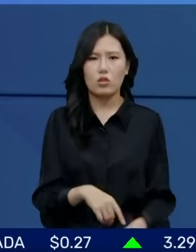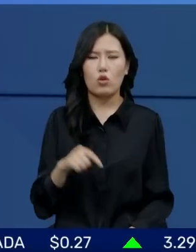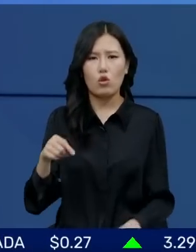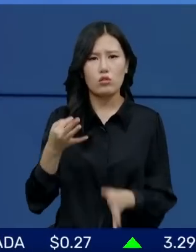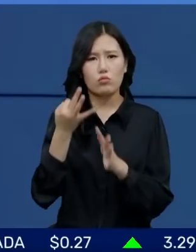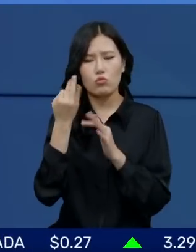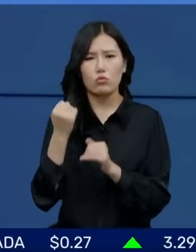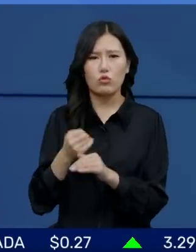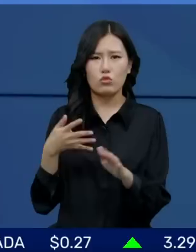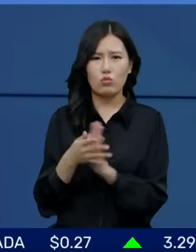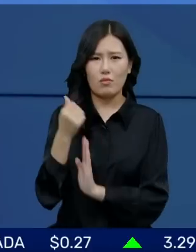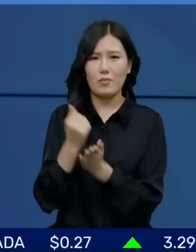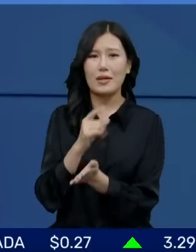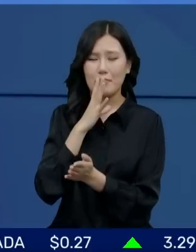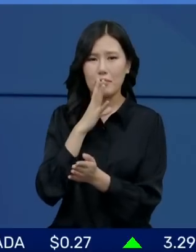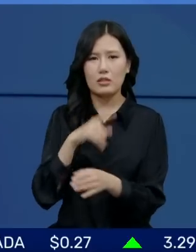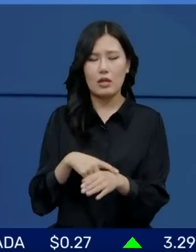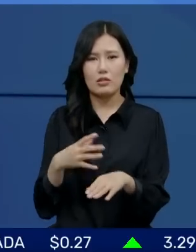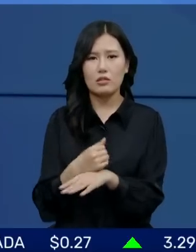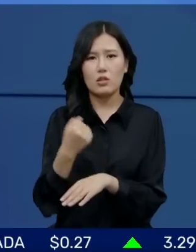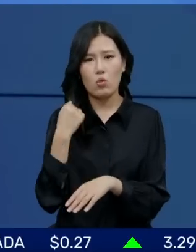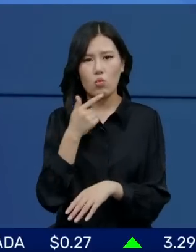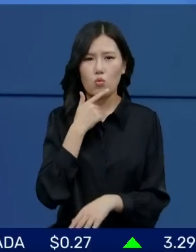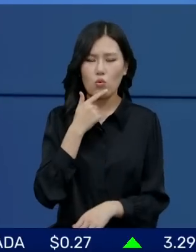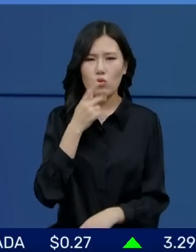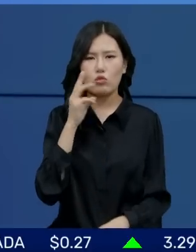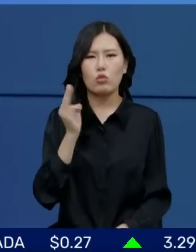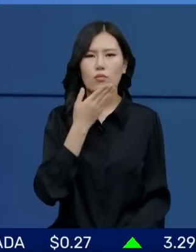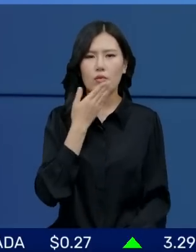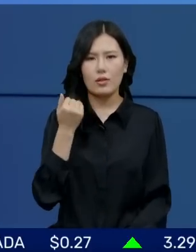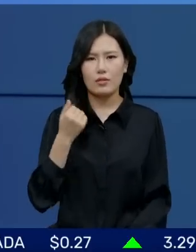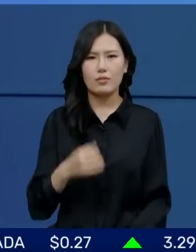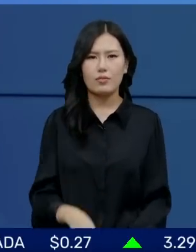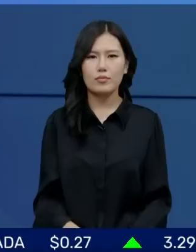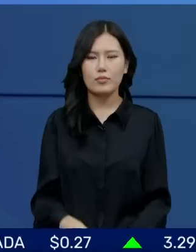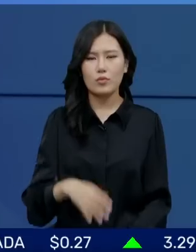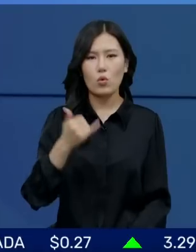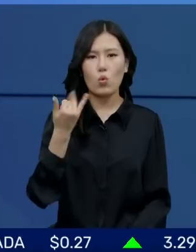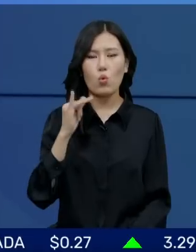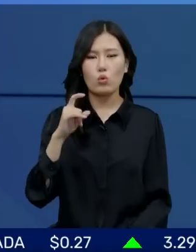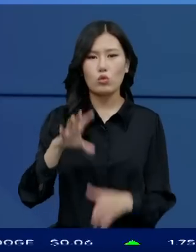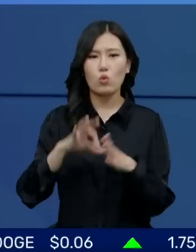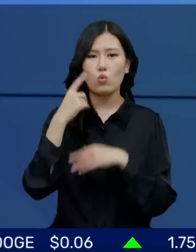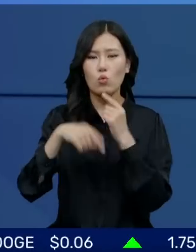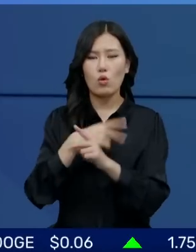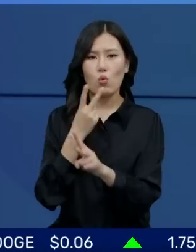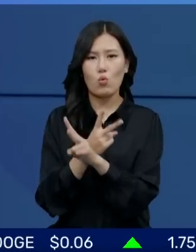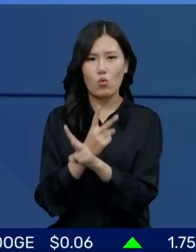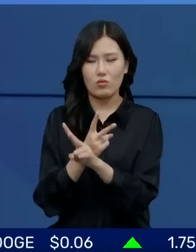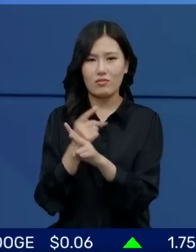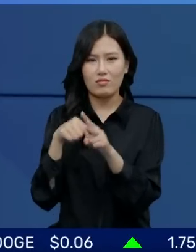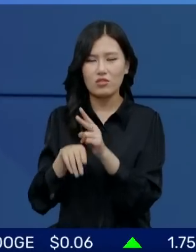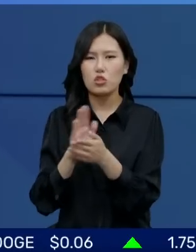хоногт төсөв амжиж батлагдах үгүй нь ийхүү тодорхойгүй байгаа юм а. Тэгэхээр улсын хурлын сонгуулийн тухай хуулийн шинжилсэн найруулгын